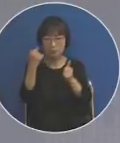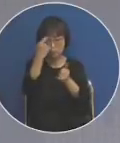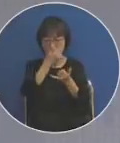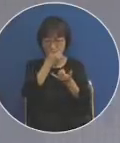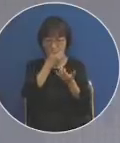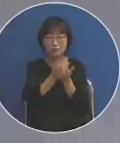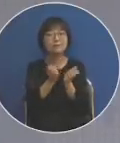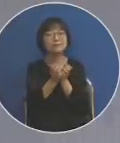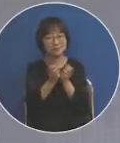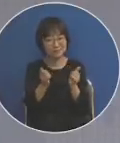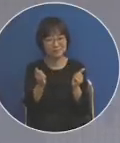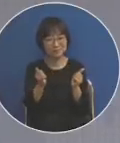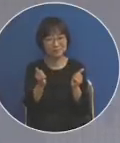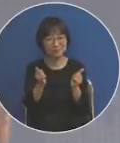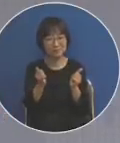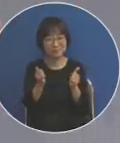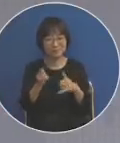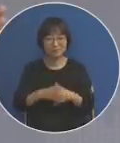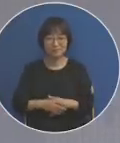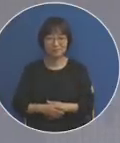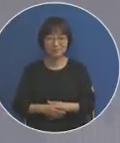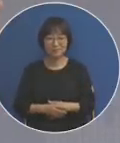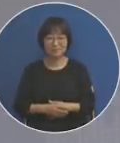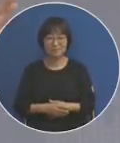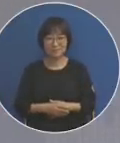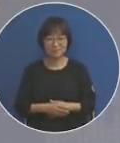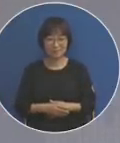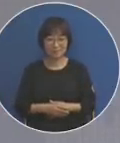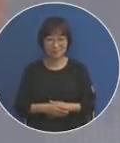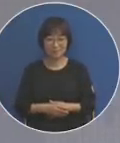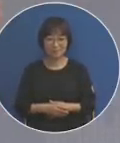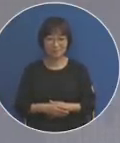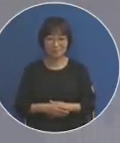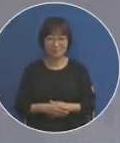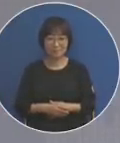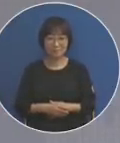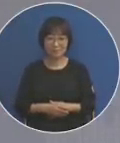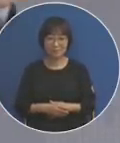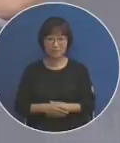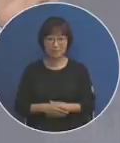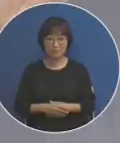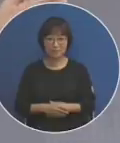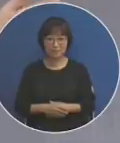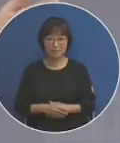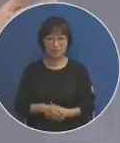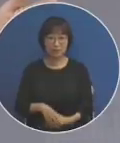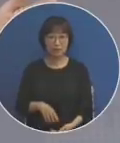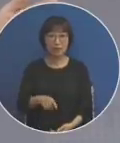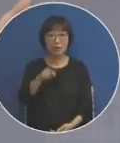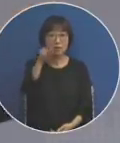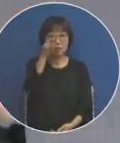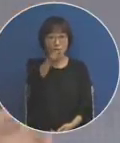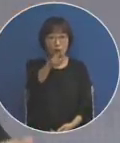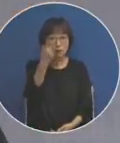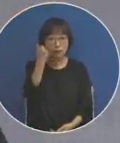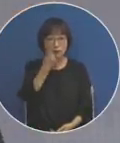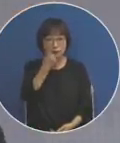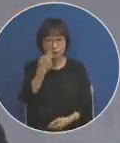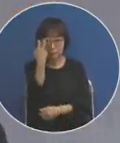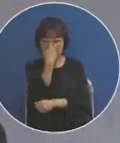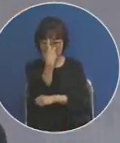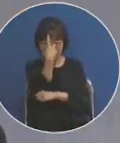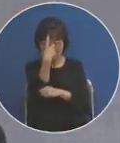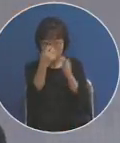그 얘기입니다. That's what I'm trying to say. 이 종일 종야 너는 중요한 사람이라. All day, all night, you